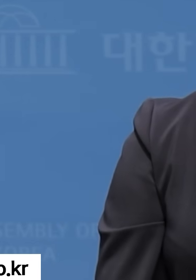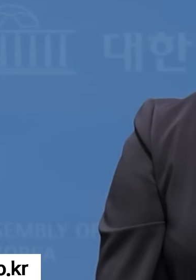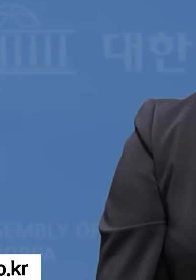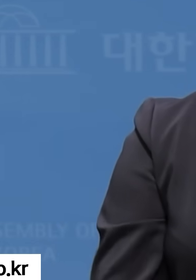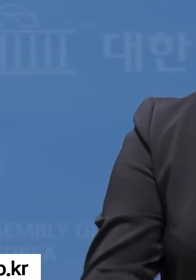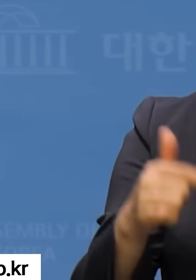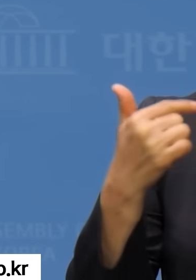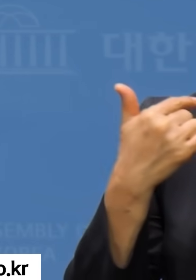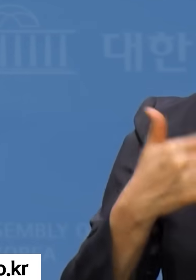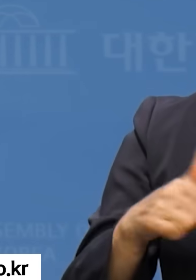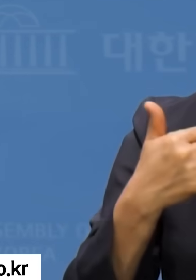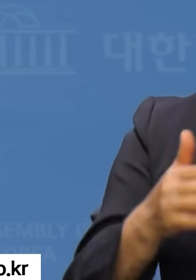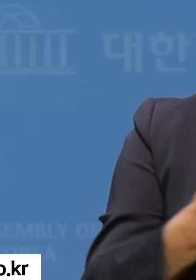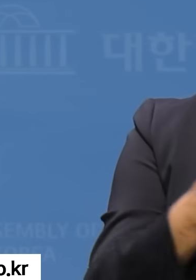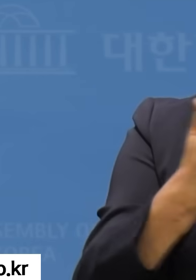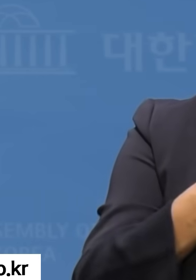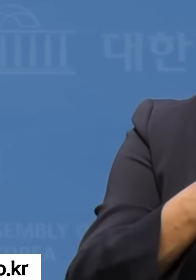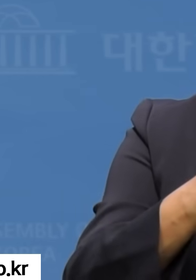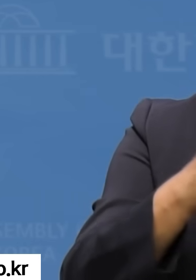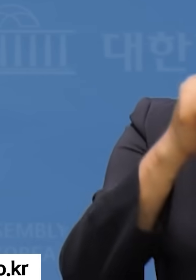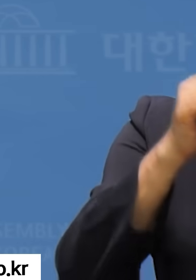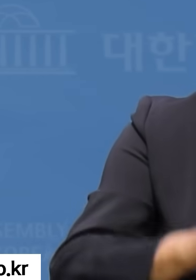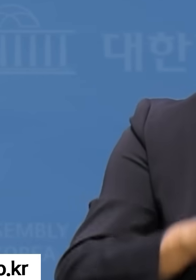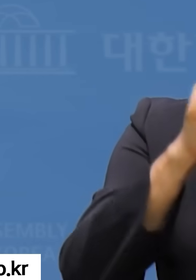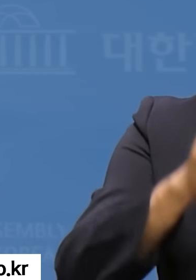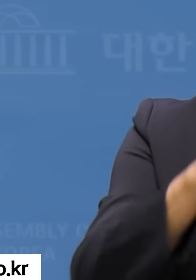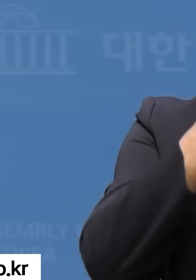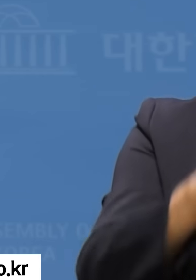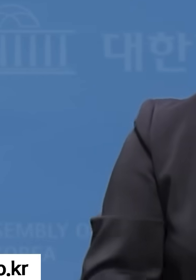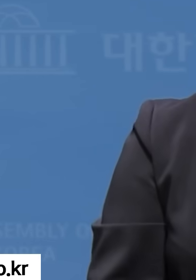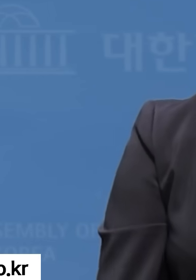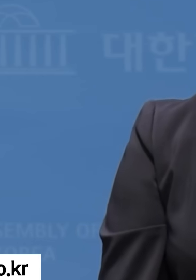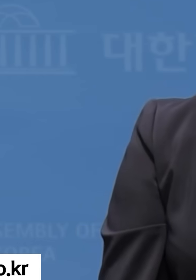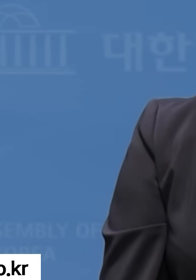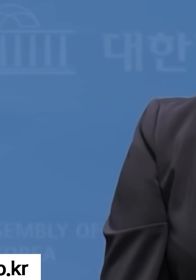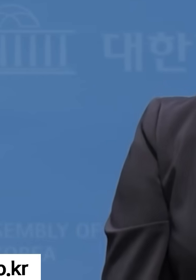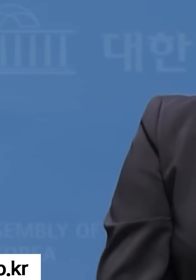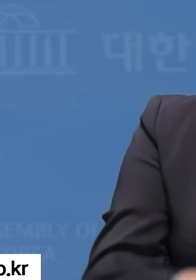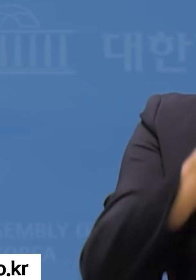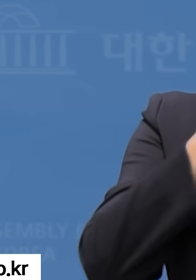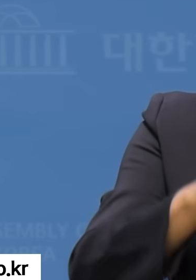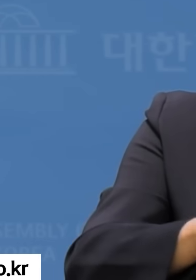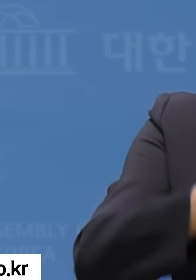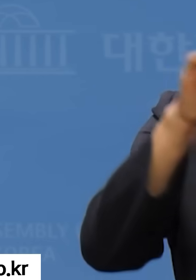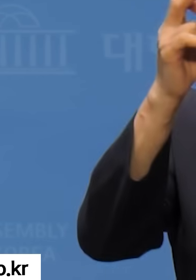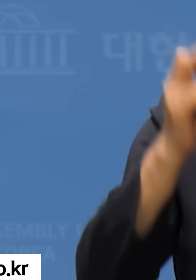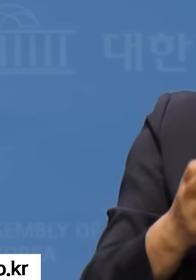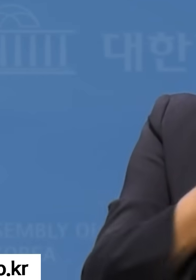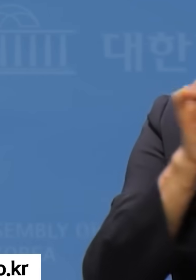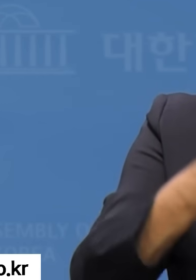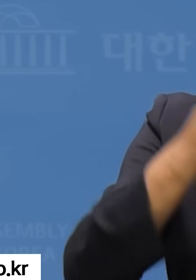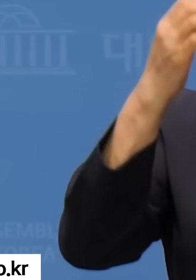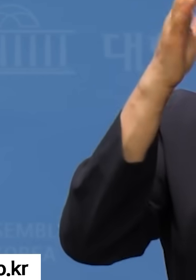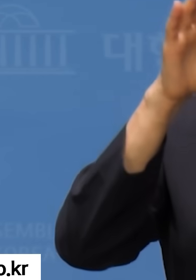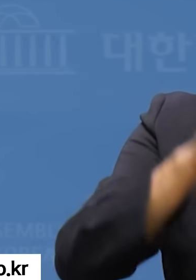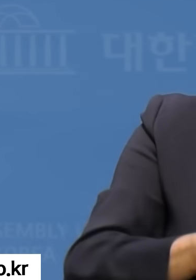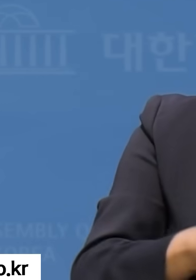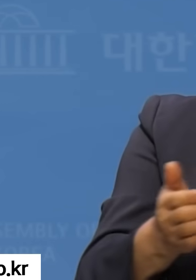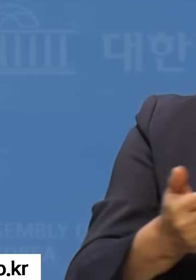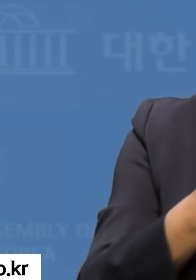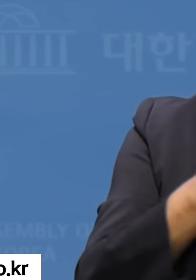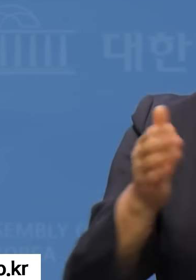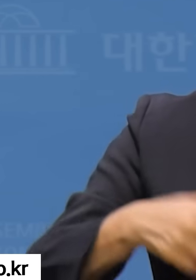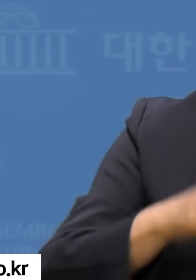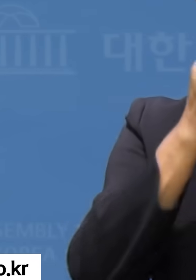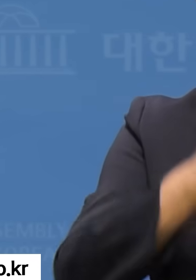그렇다고 늘 그러는 짓이라고 치부해서는 안 됩니다. 실제 북한의 도발을 염두에 두고 대비해야